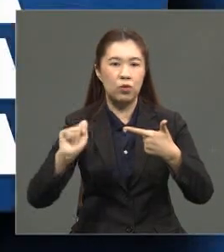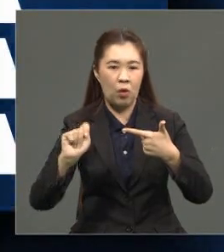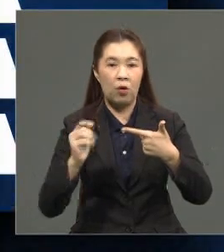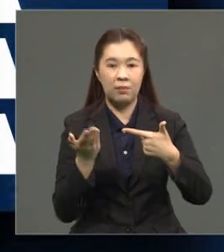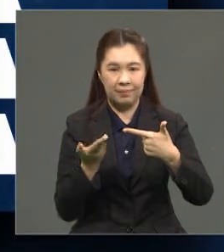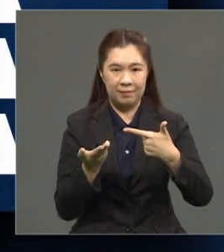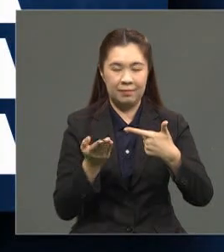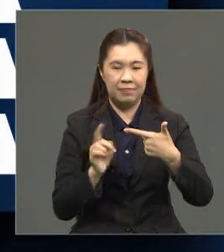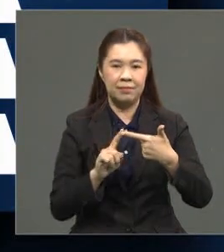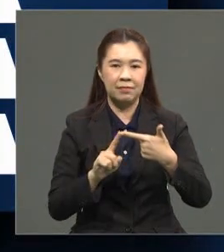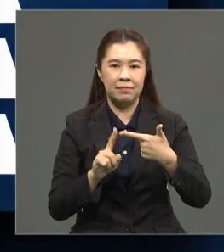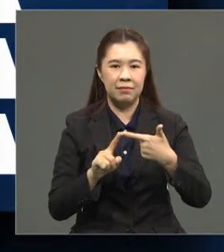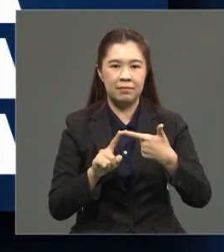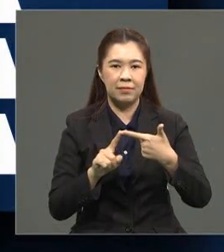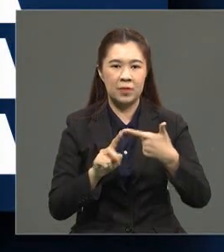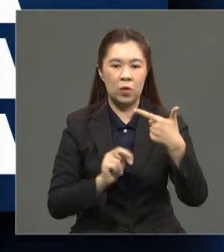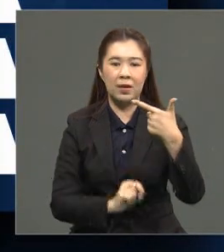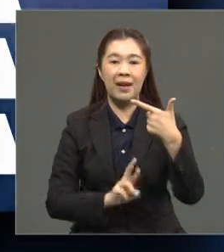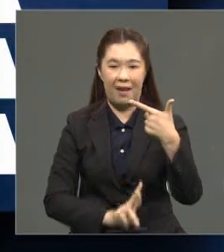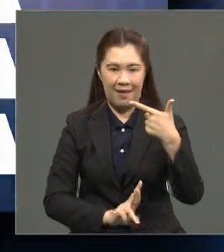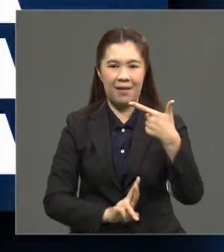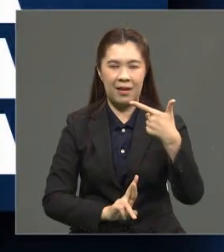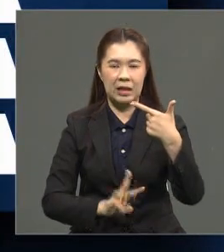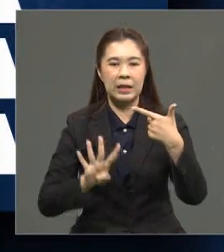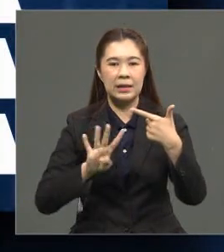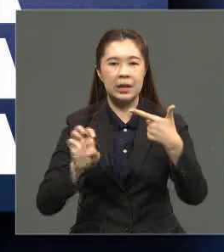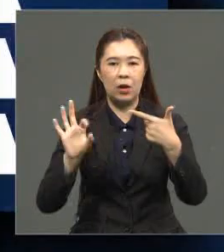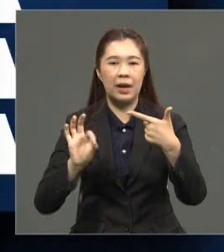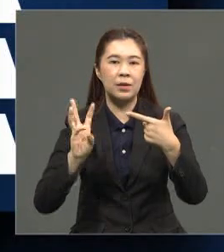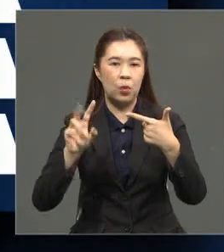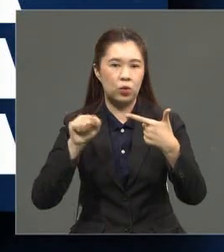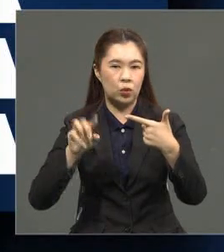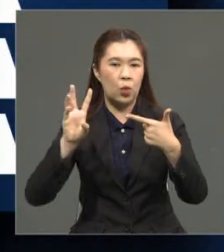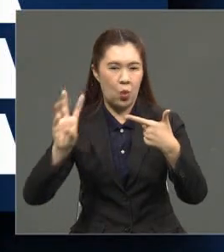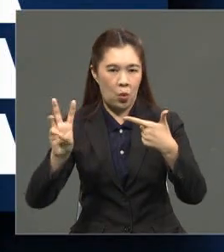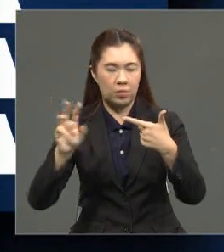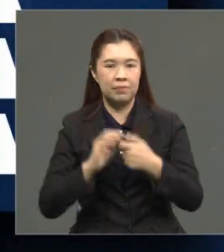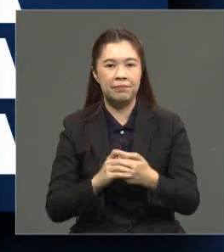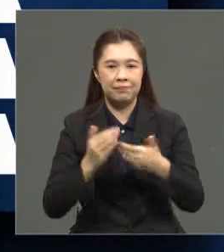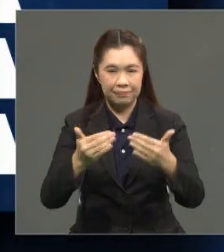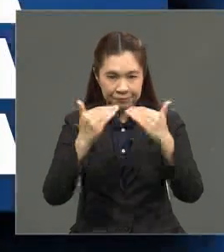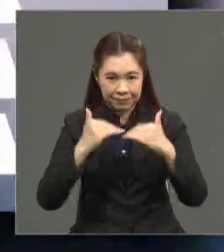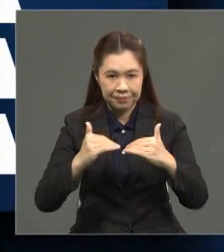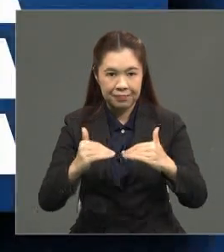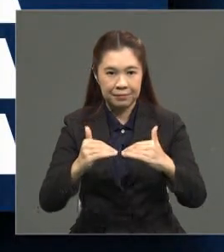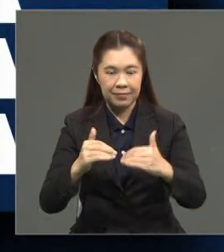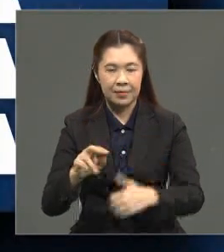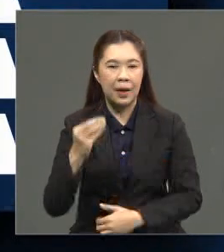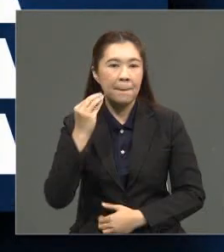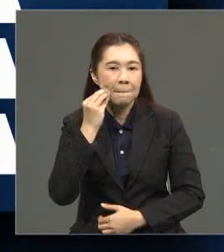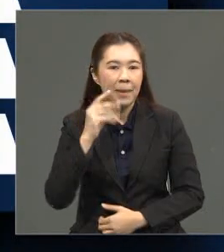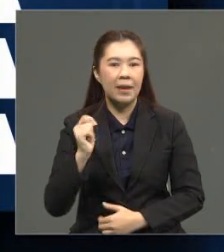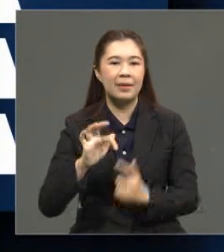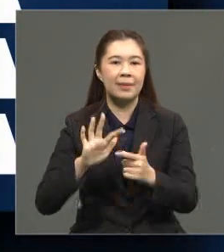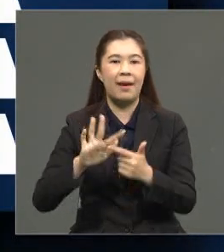เจาะไอร้องยังอยู่ที่จังหวัดนราธิวาสนะคะอยู่ที่ 4966มลมสถานีบ้านท่าวังอำเภอเมืองยะลา